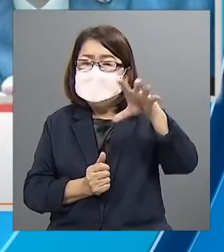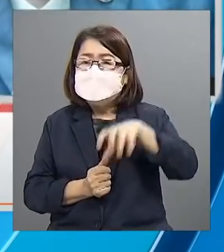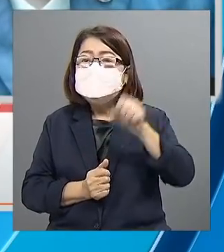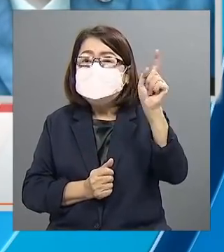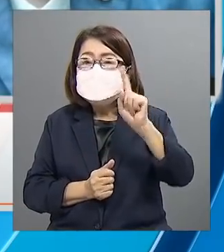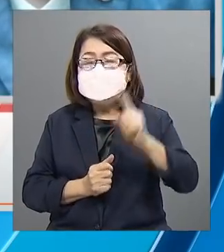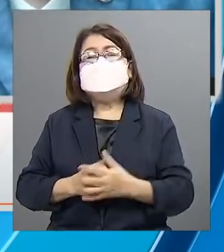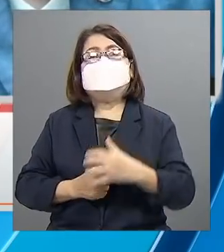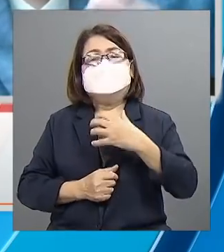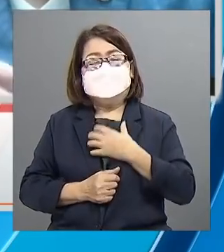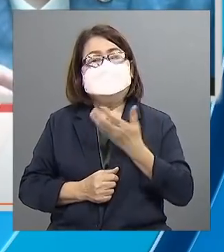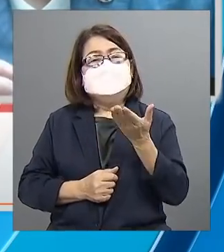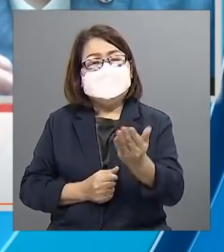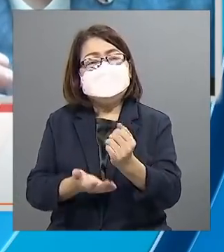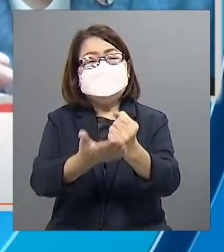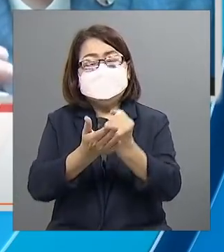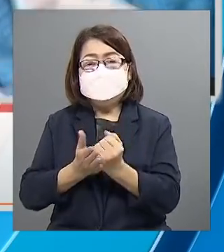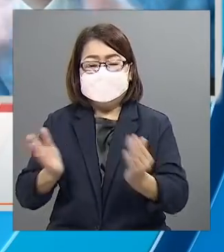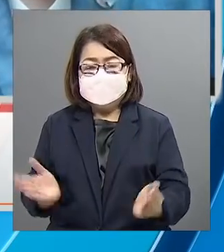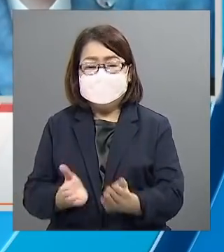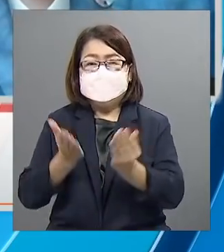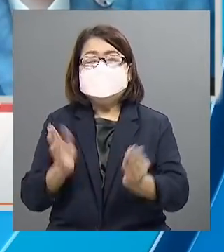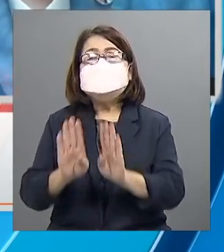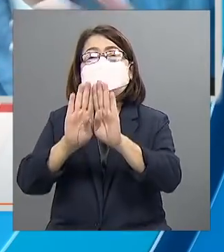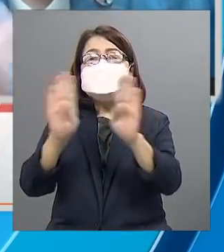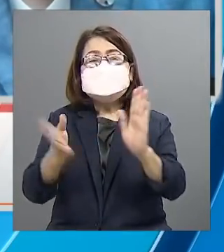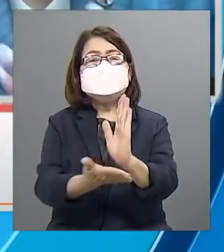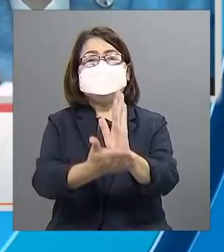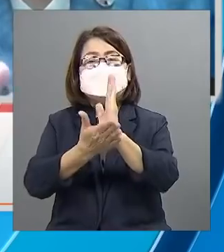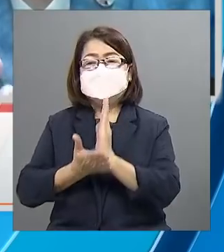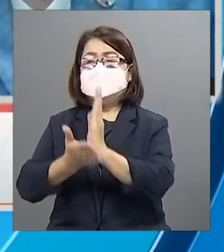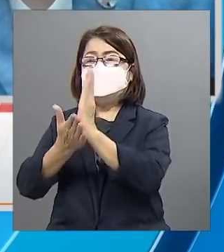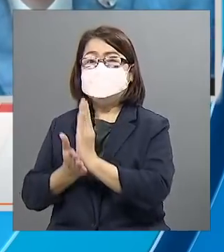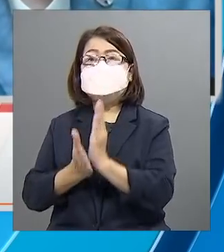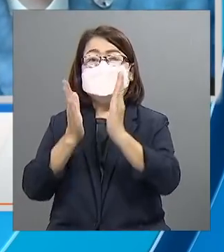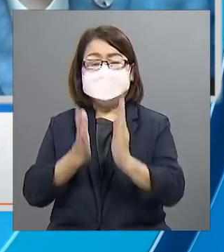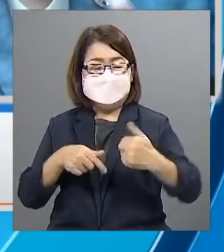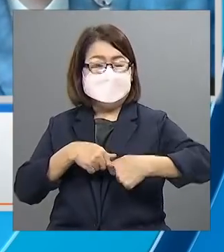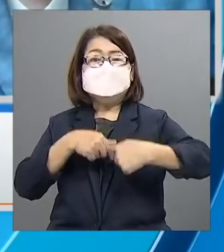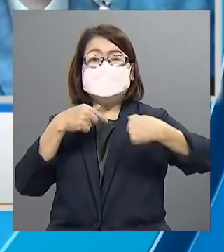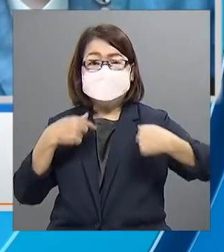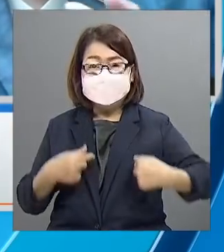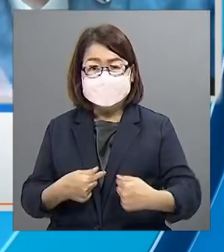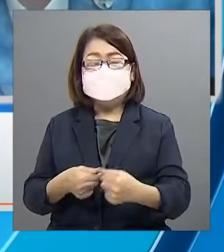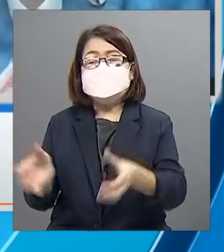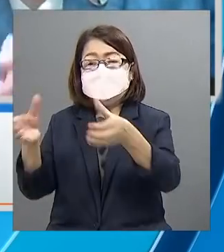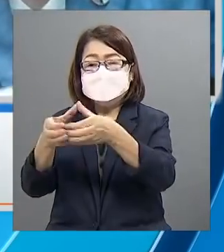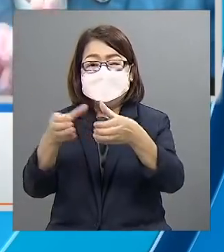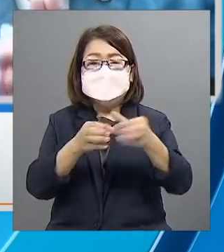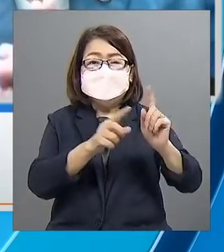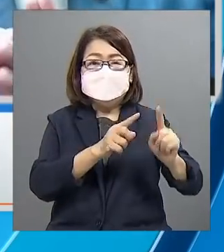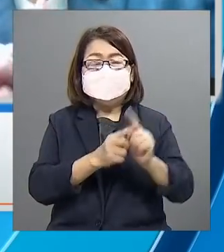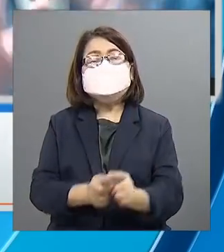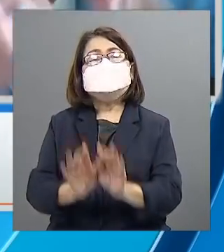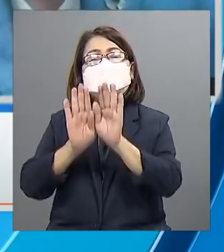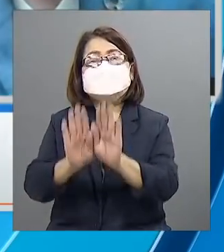ราะห์ในการเปิดรับบริจาคจากผู้มีจิตศรัทธาเครือข่ายต่างๆก็คือบริจาคของตามรายการ6อย่างที่